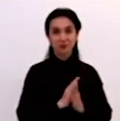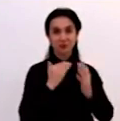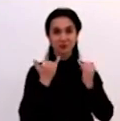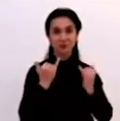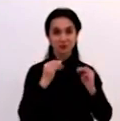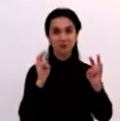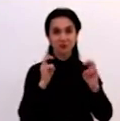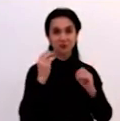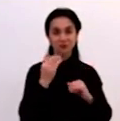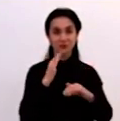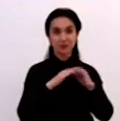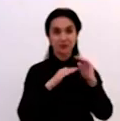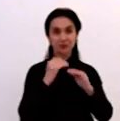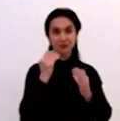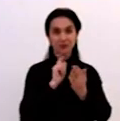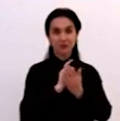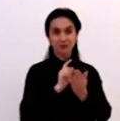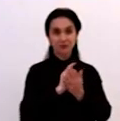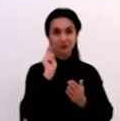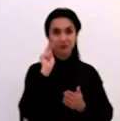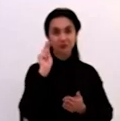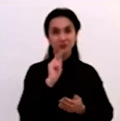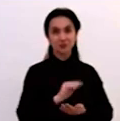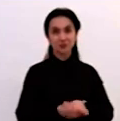bugungi mavzuyimiz amaliy mashg'ulot.